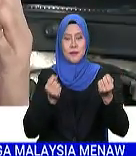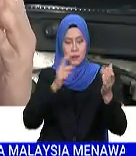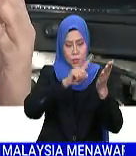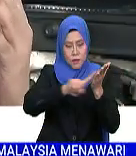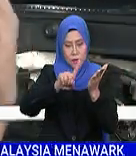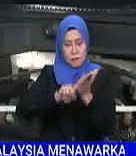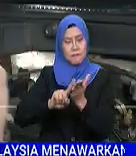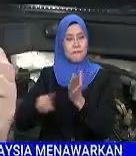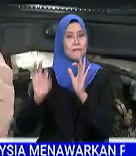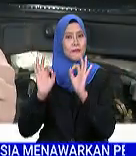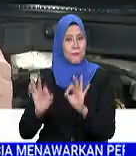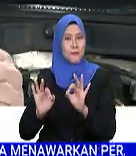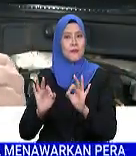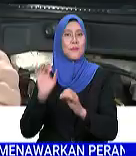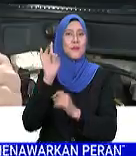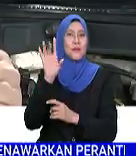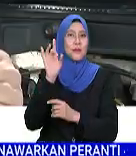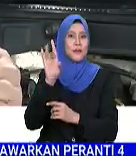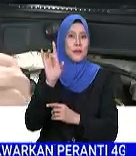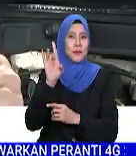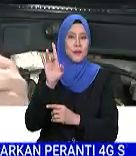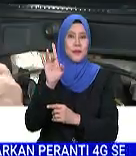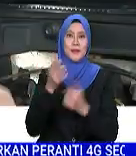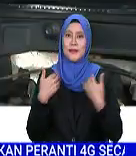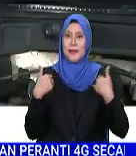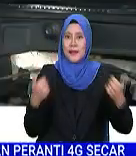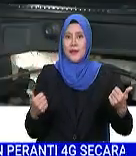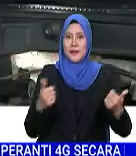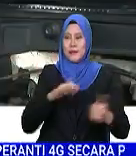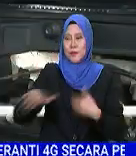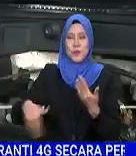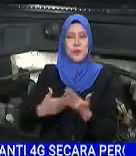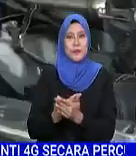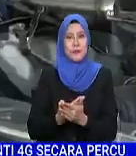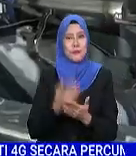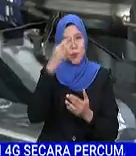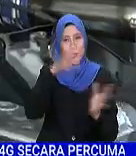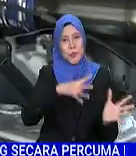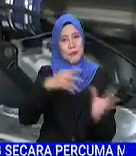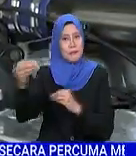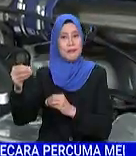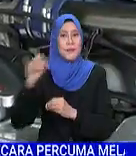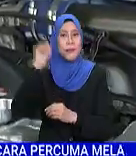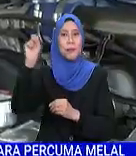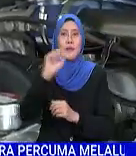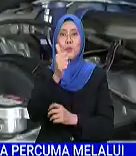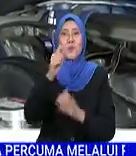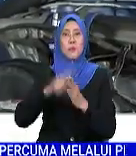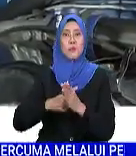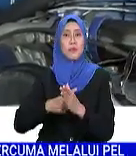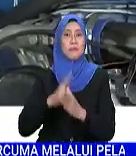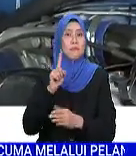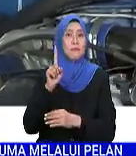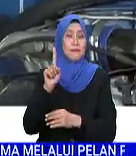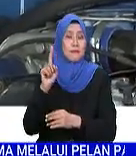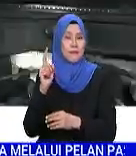periksa dan harap insyaAllah dari segi kesihatan kami semualah untuk berangkat ke Sabah pada 10 bulan nanti. Dan